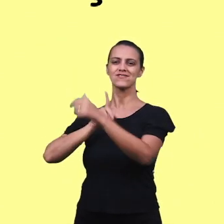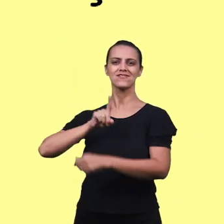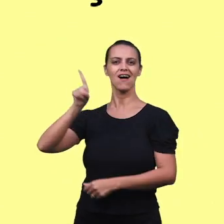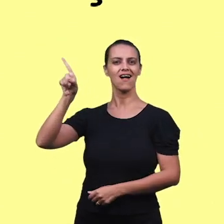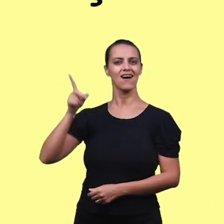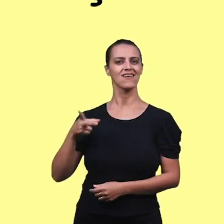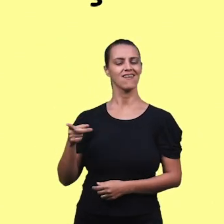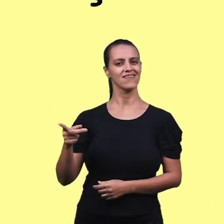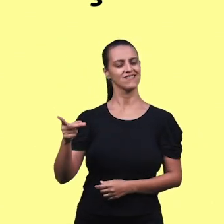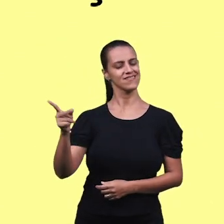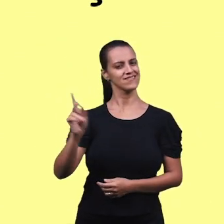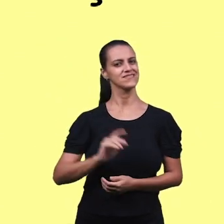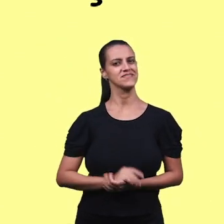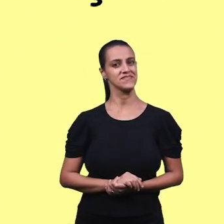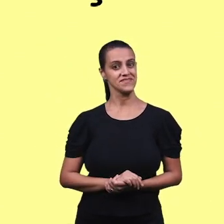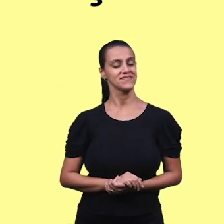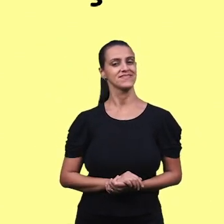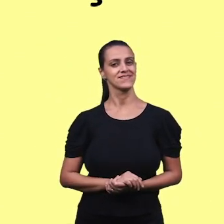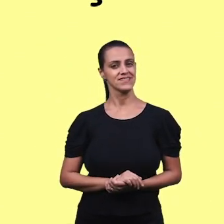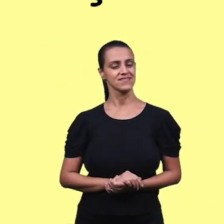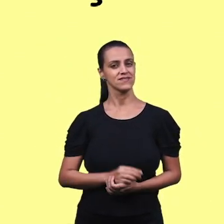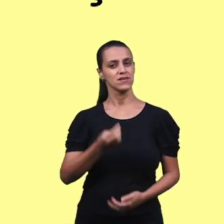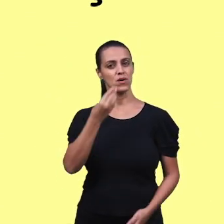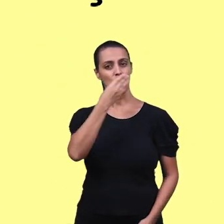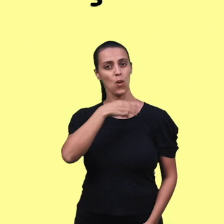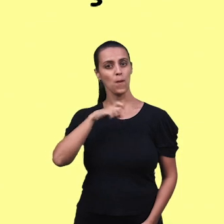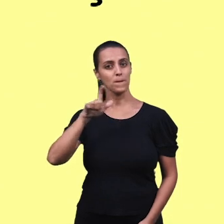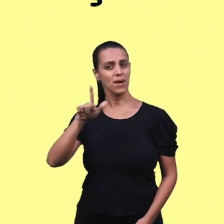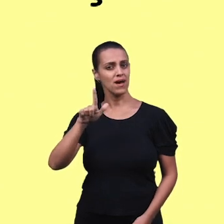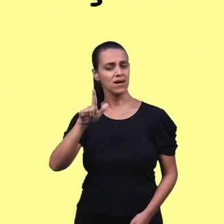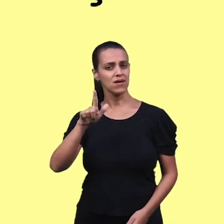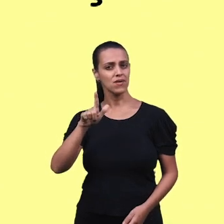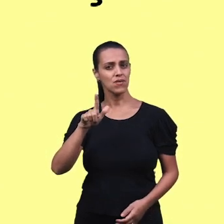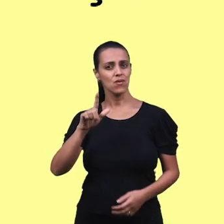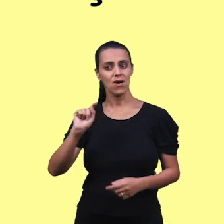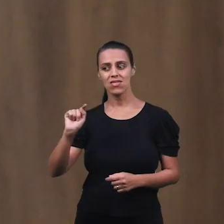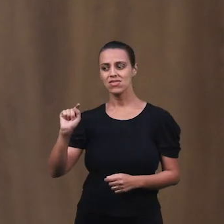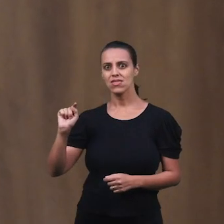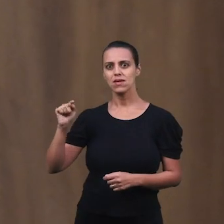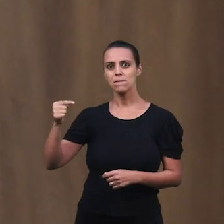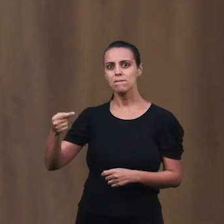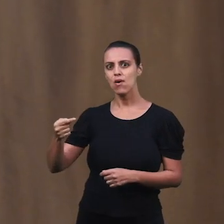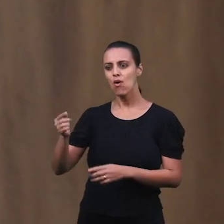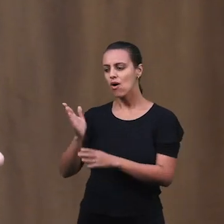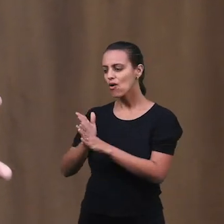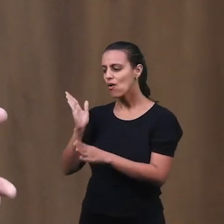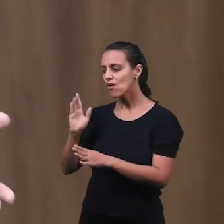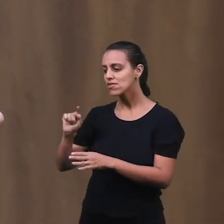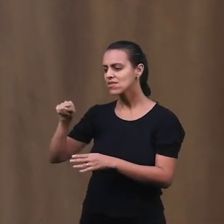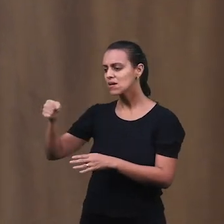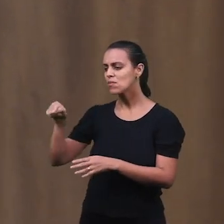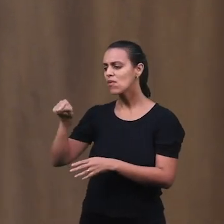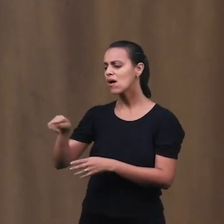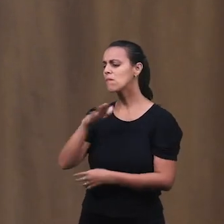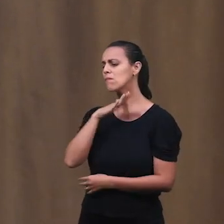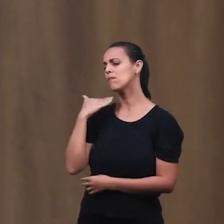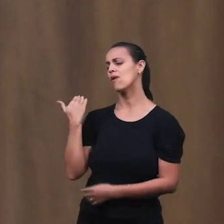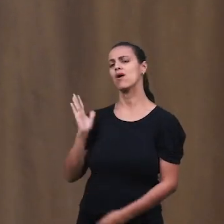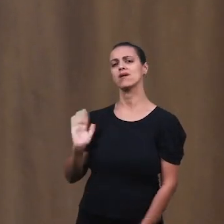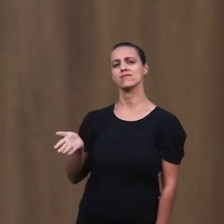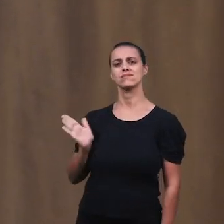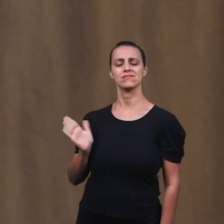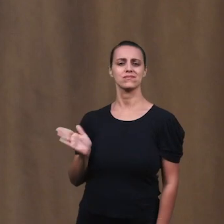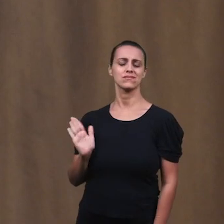l'éternité. Et regardez bien, le miel, il est apparu après la mort du